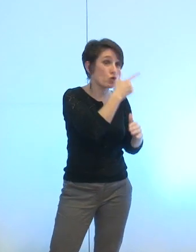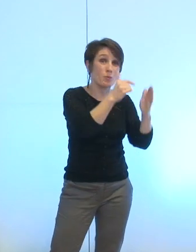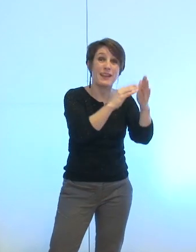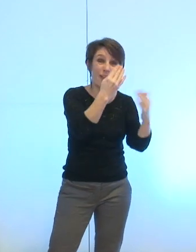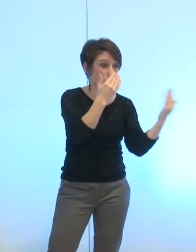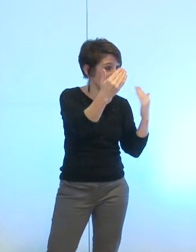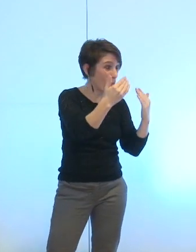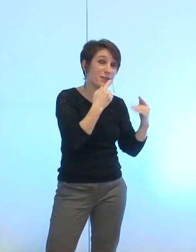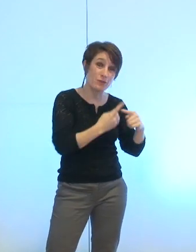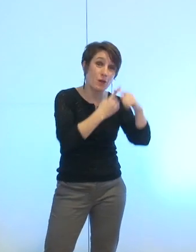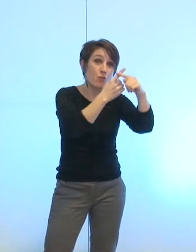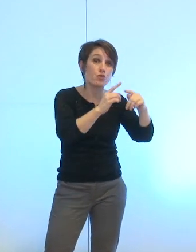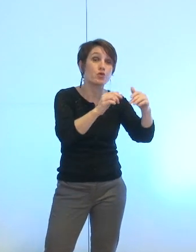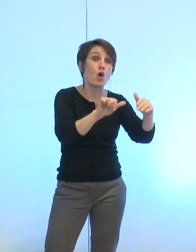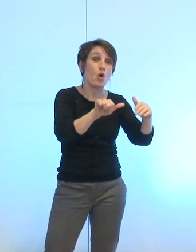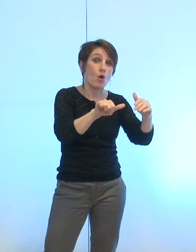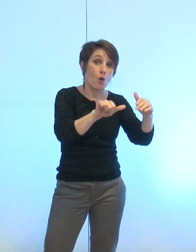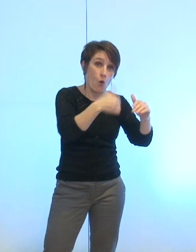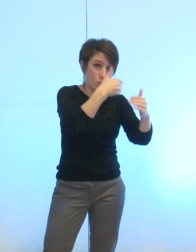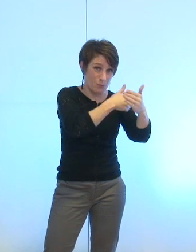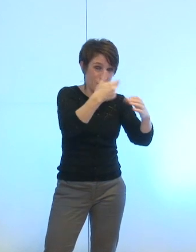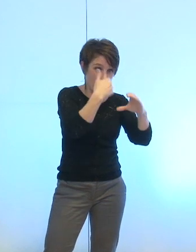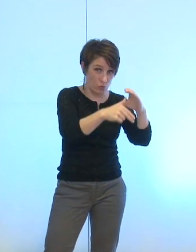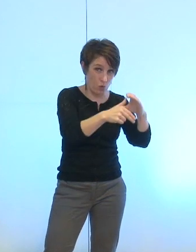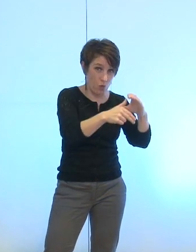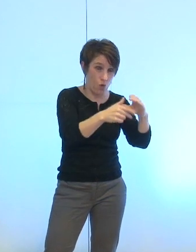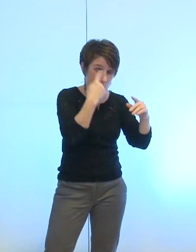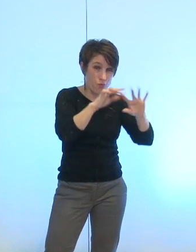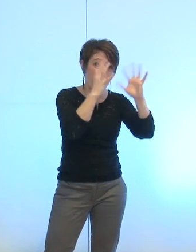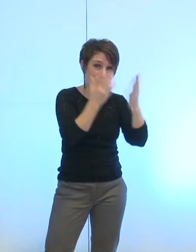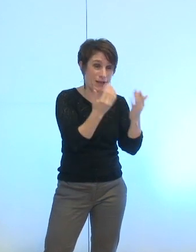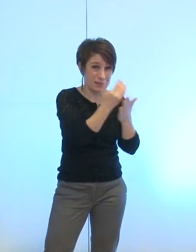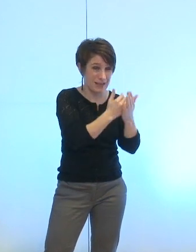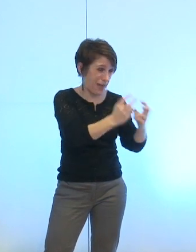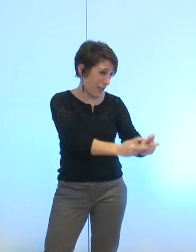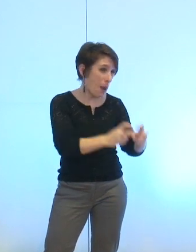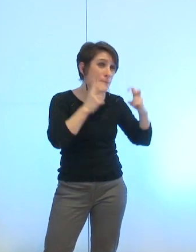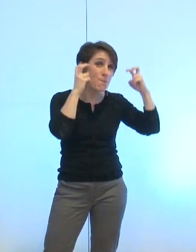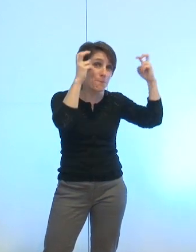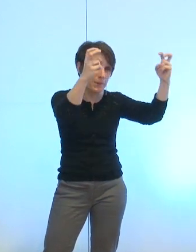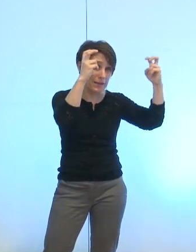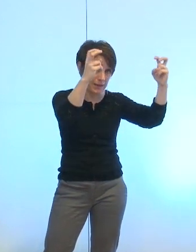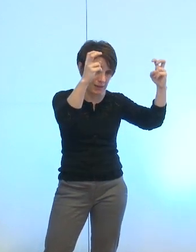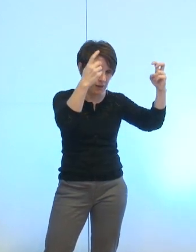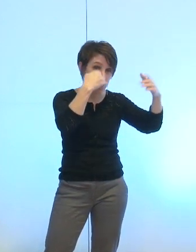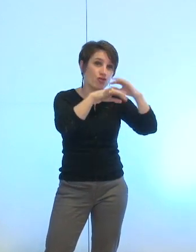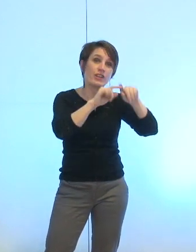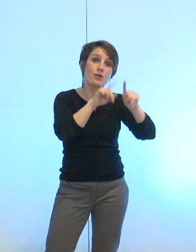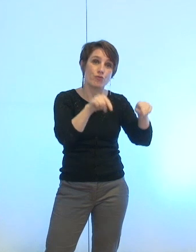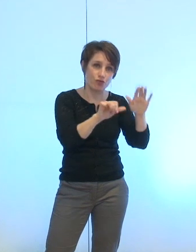d'euros sur la masse salariale qui sera passé de 123 à 138 millions d'euros euh sur le le budget